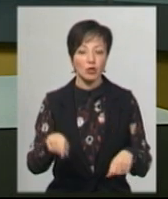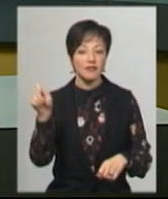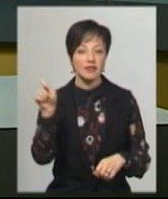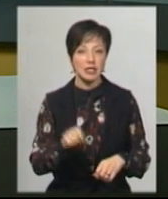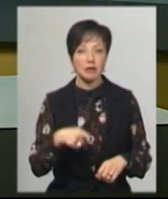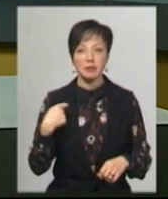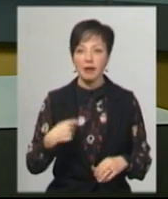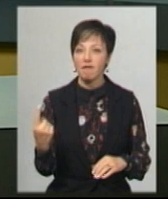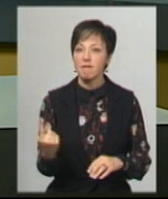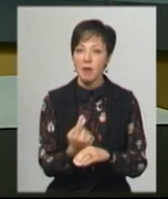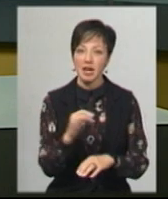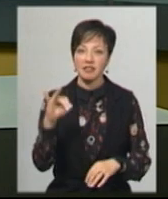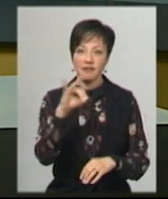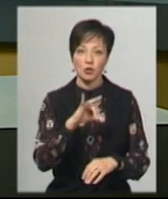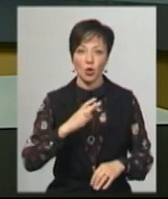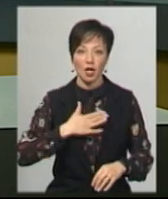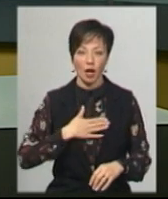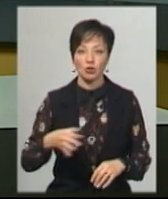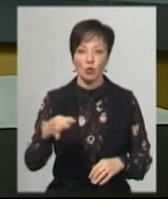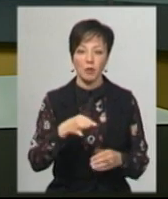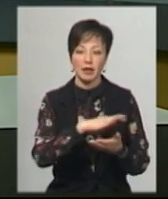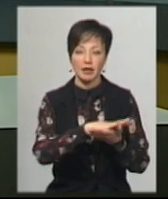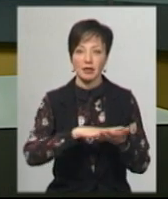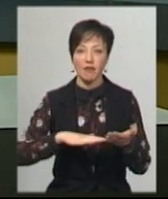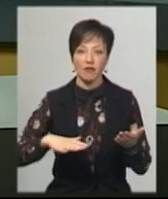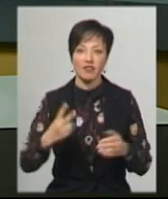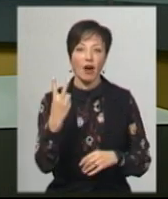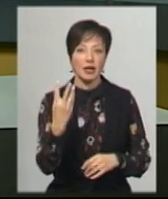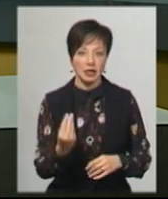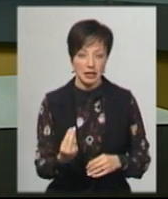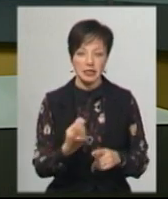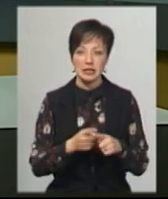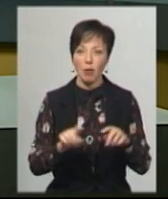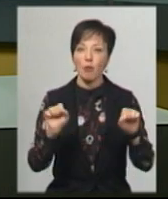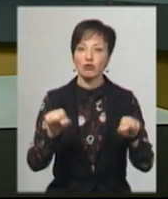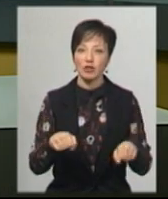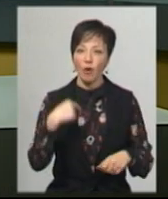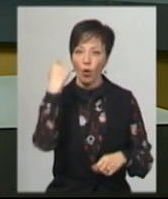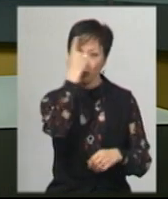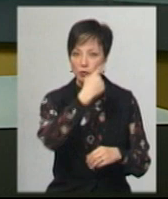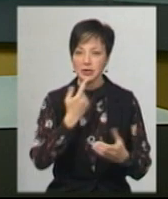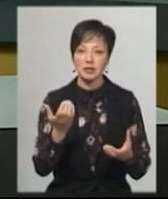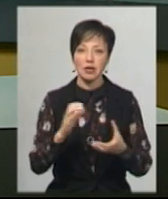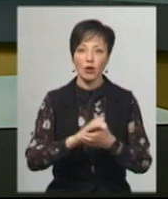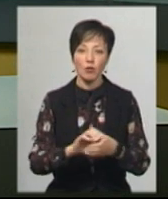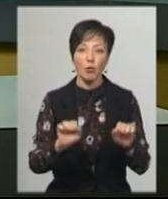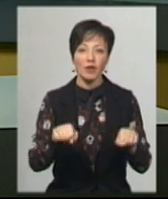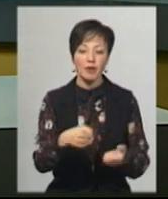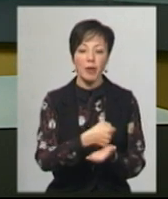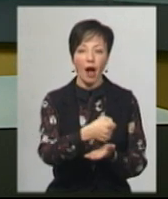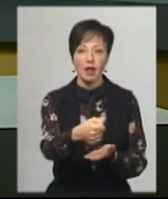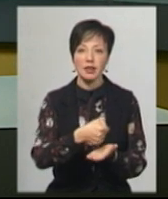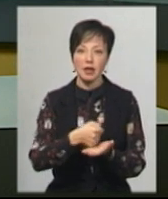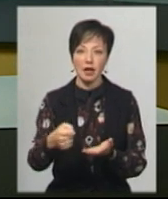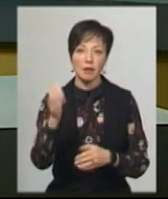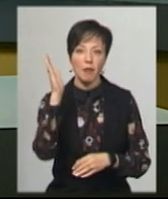президента, який вперше в історії нашої області тривав 2 дні, це можливість особисто знайомства з ймовірними кандидатами